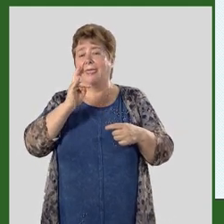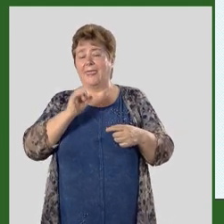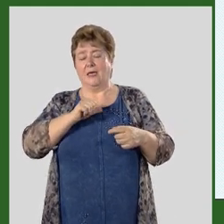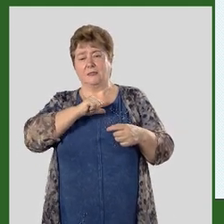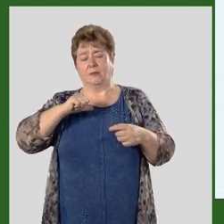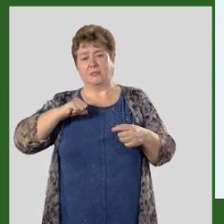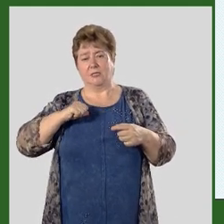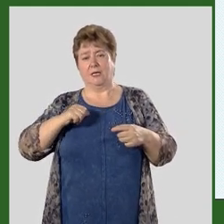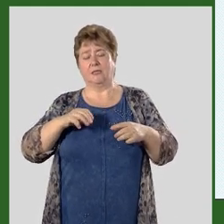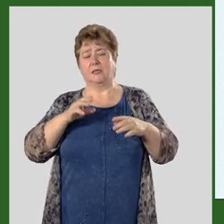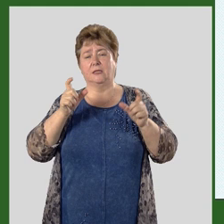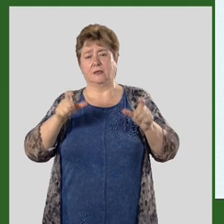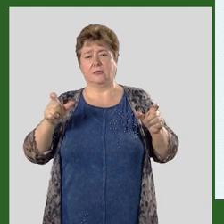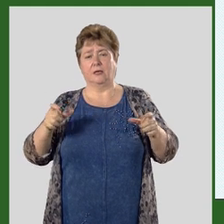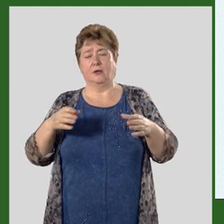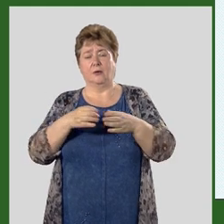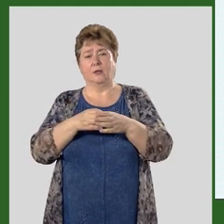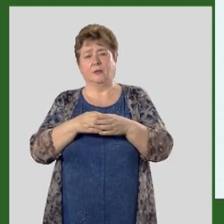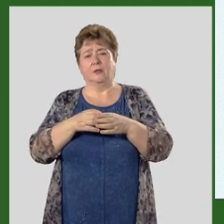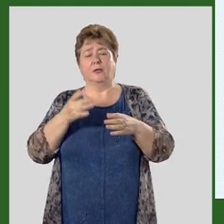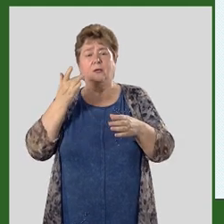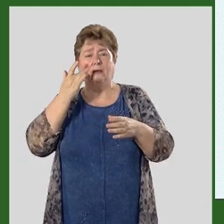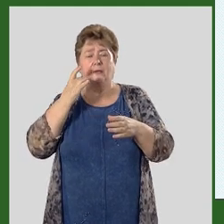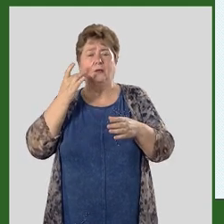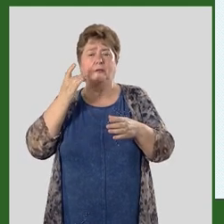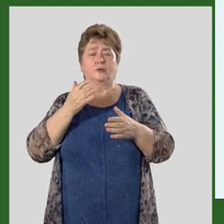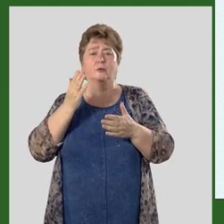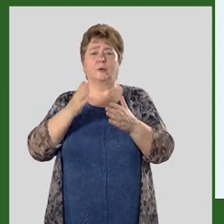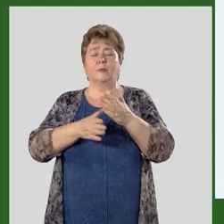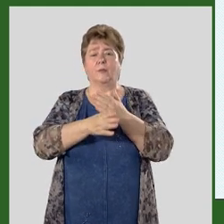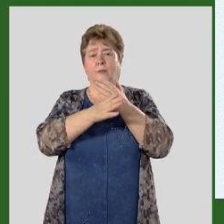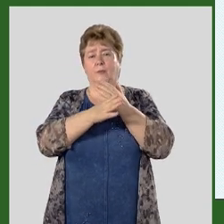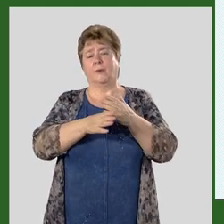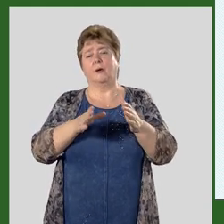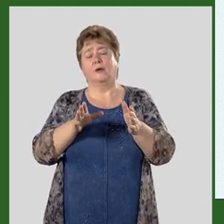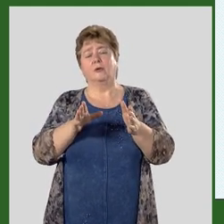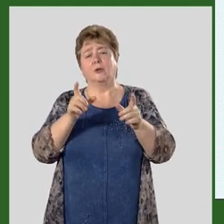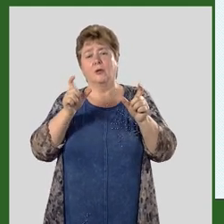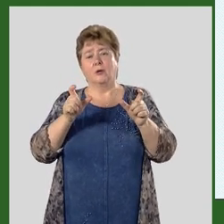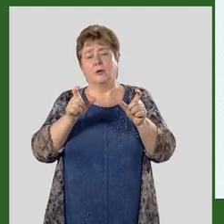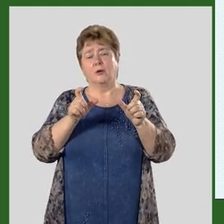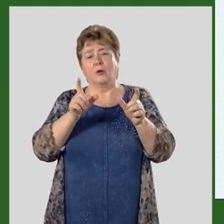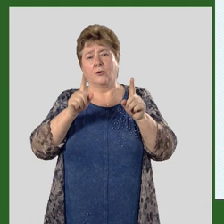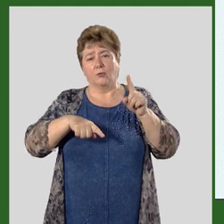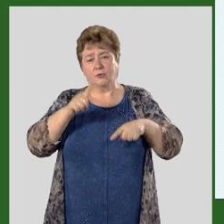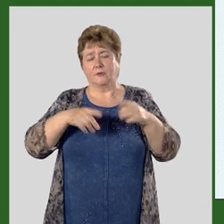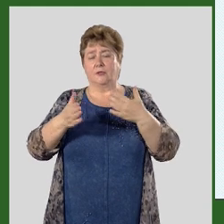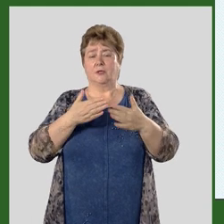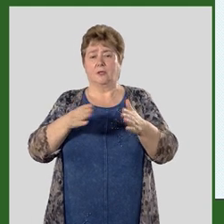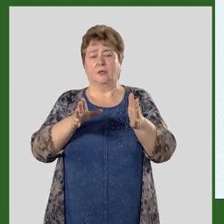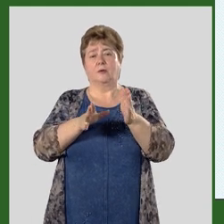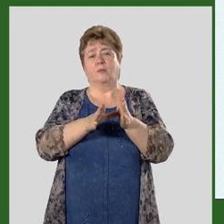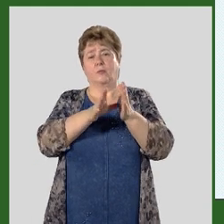Несамостоятельная категория населения – люди, находящиеся на иждивении родственников или попечении